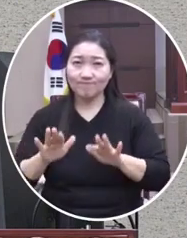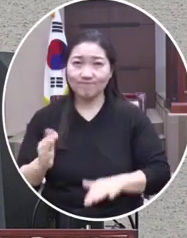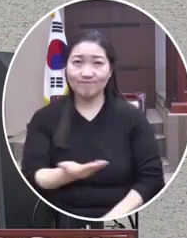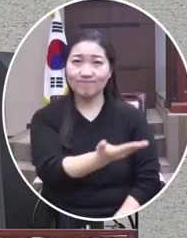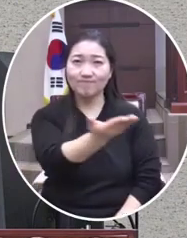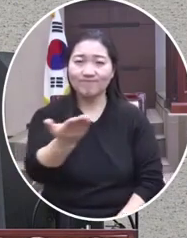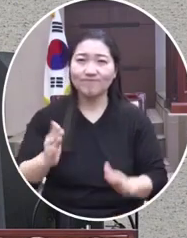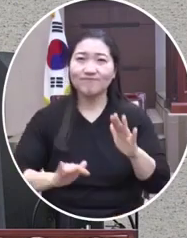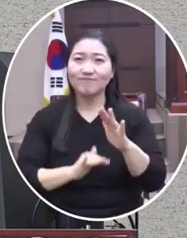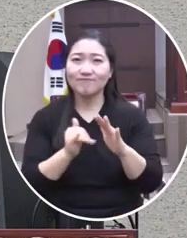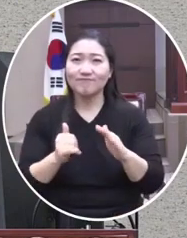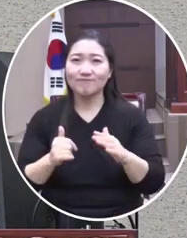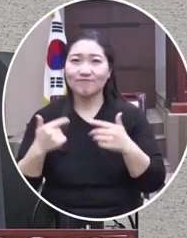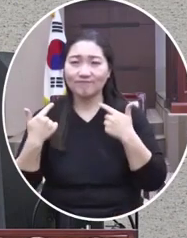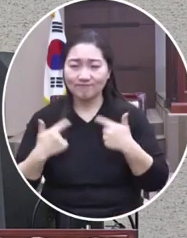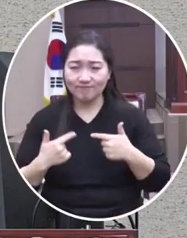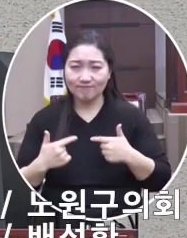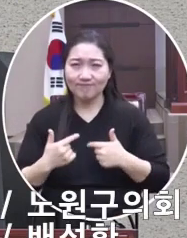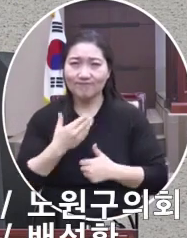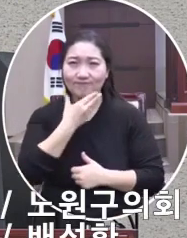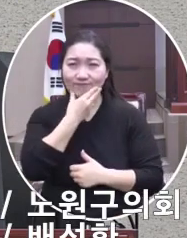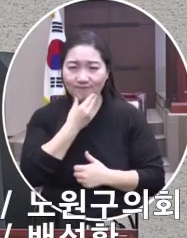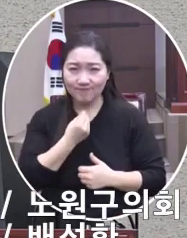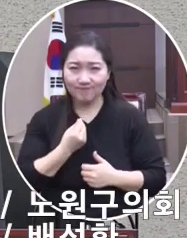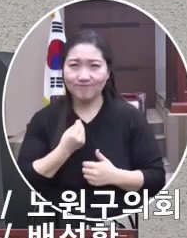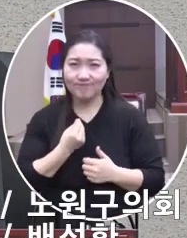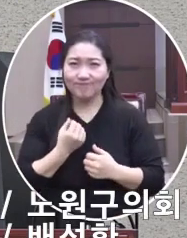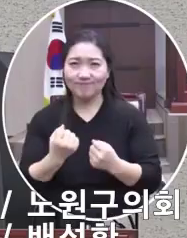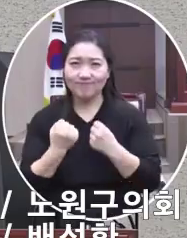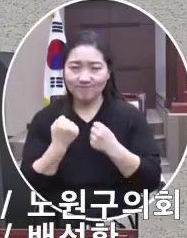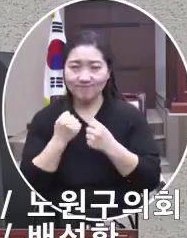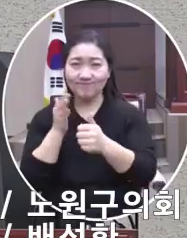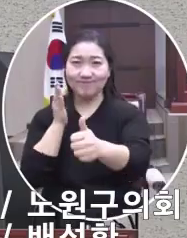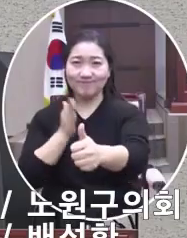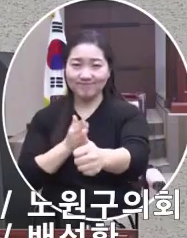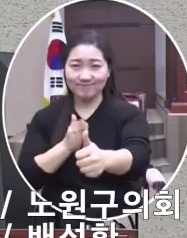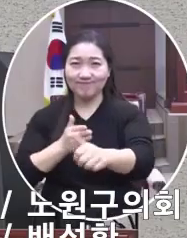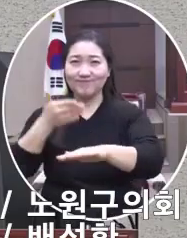여러분 가정에 늘 건강과 행복이 함께하시길 기원합니다 감사합니다